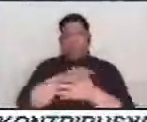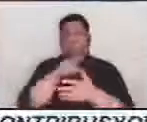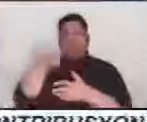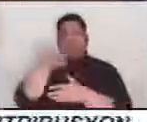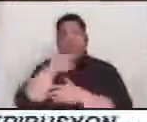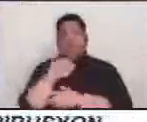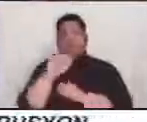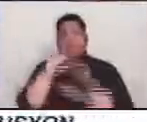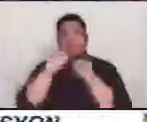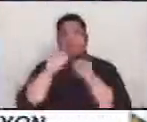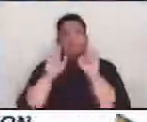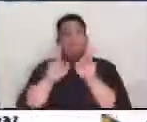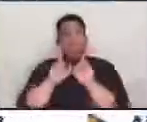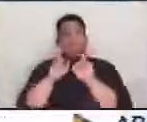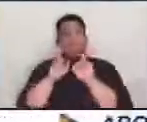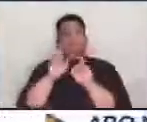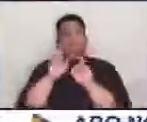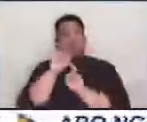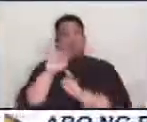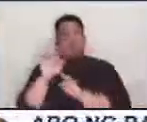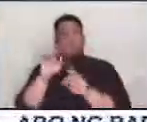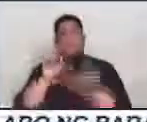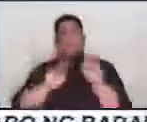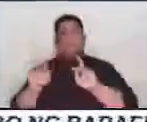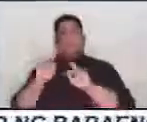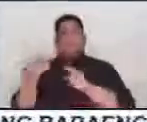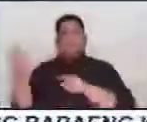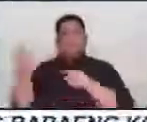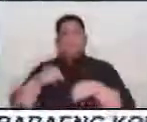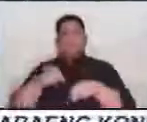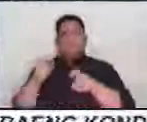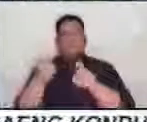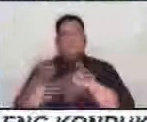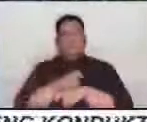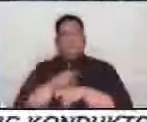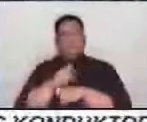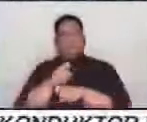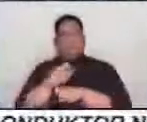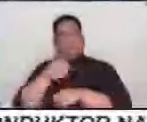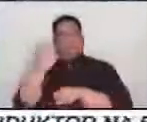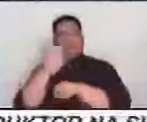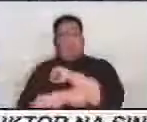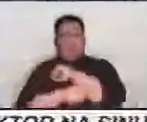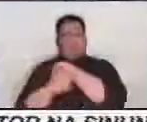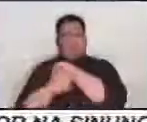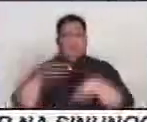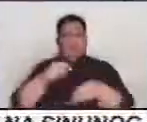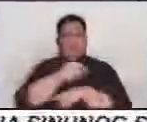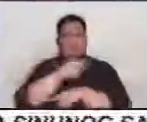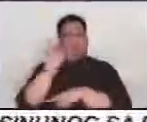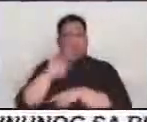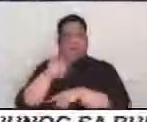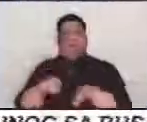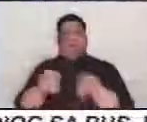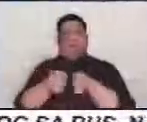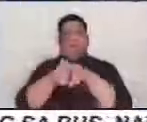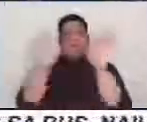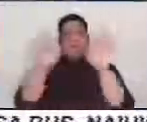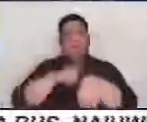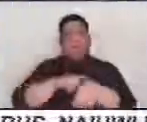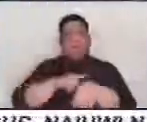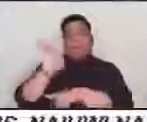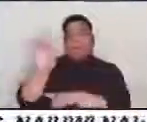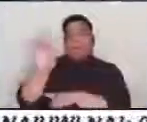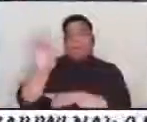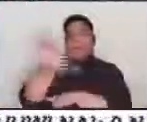sa camera dito naman sa aking kanan, dito sa aking likuran. Ganyan na po ang sitwasyon ngayon dito sa Quirino Grandstand kung saan napakarami